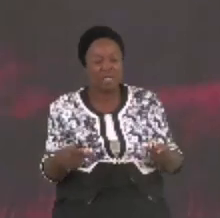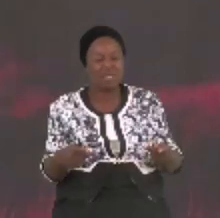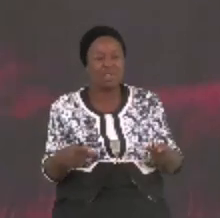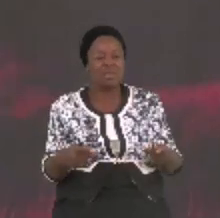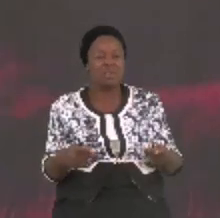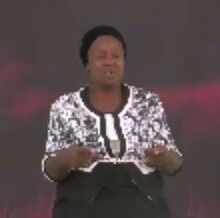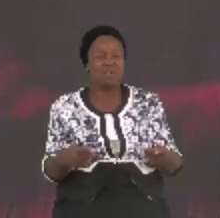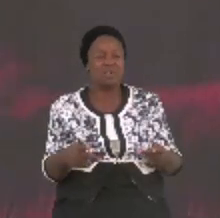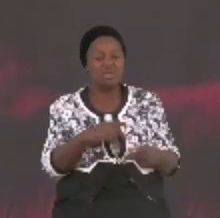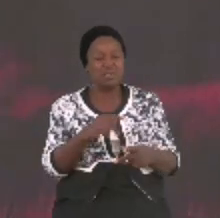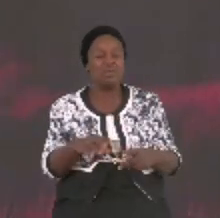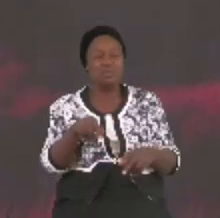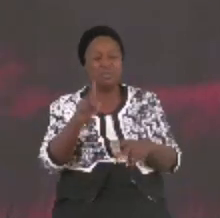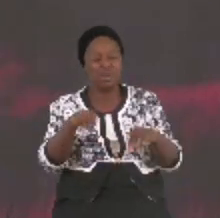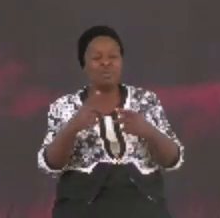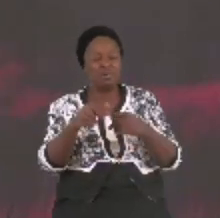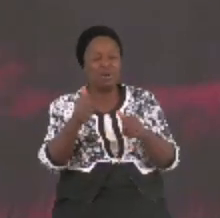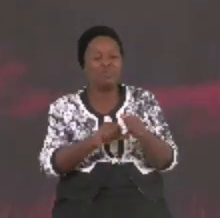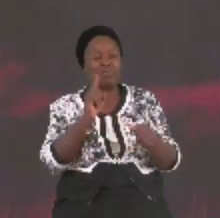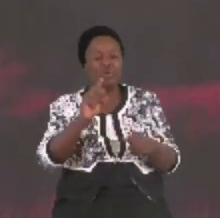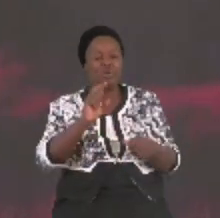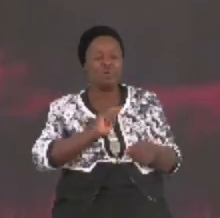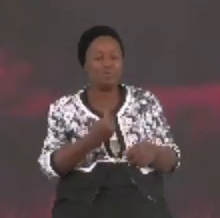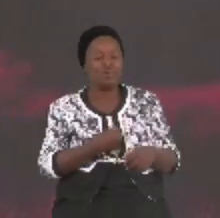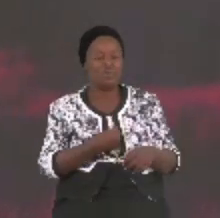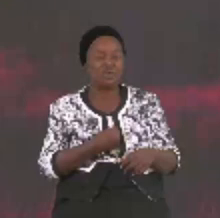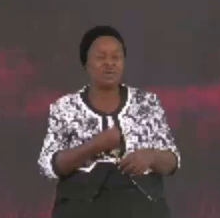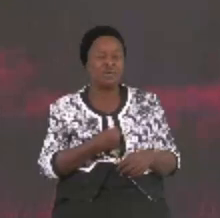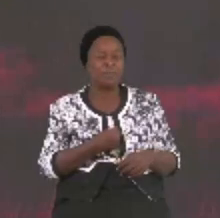abondante, accorde à chacun de nous.